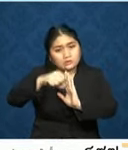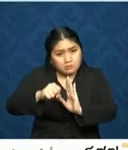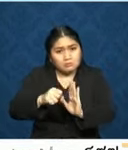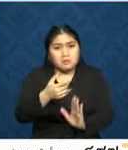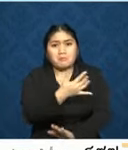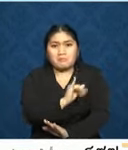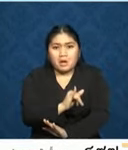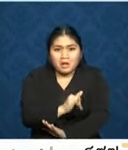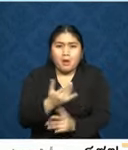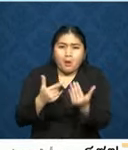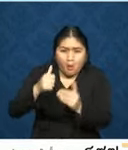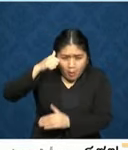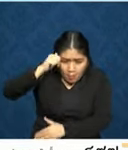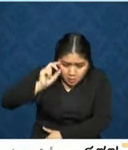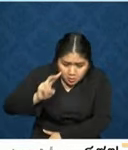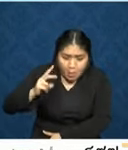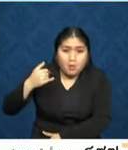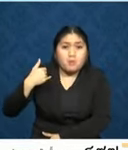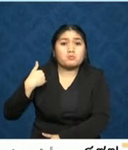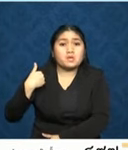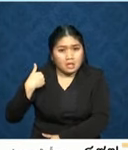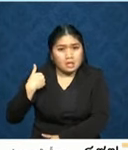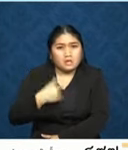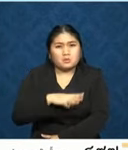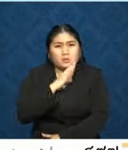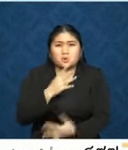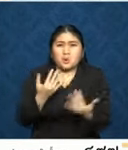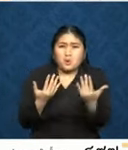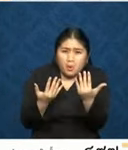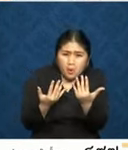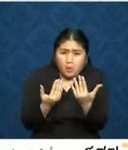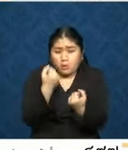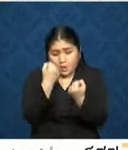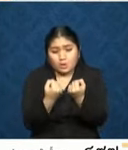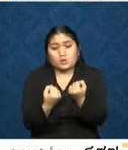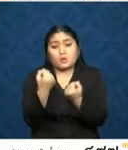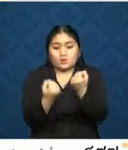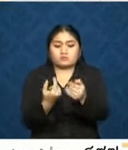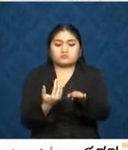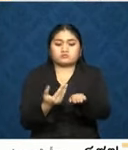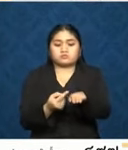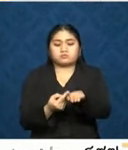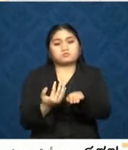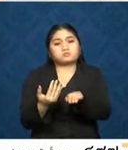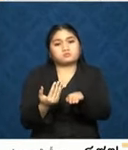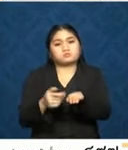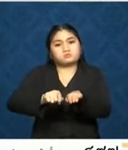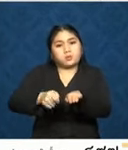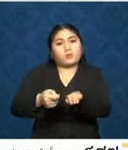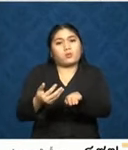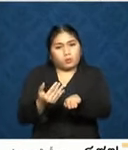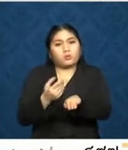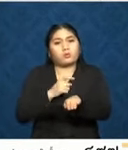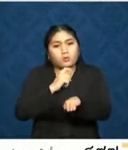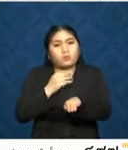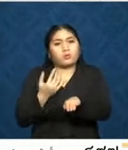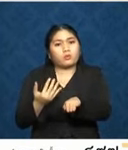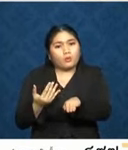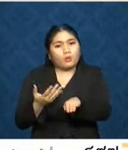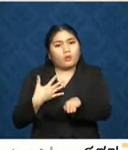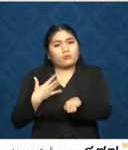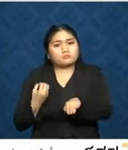2วันก่อให้เกิดมลภาวะเพราะต้องติดเครื่องรอตลอดเวลาสภาพร่างกายกล้ามเนื้อ